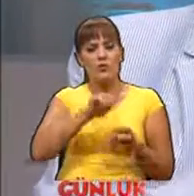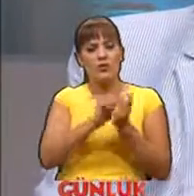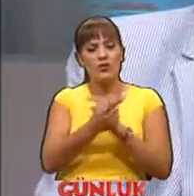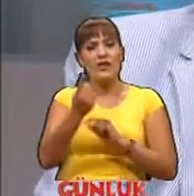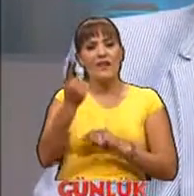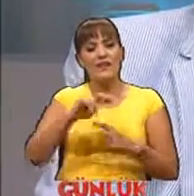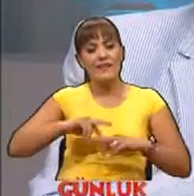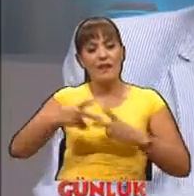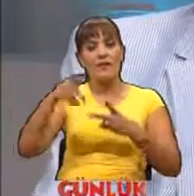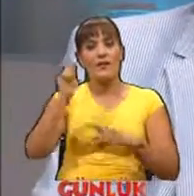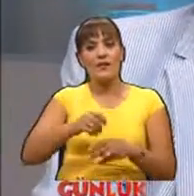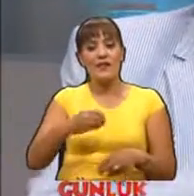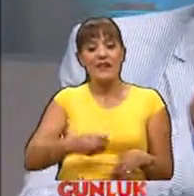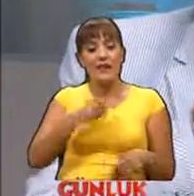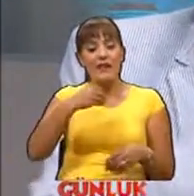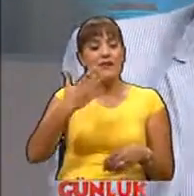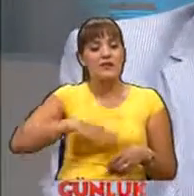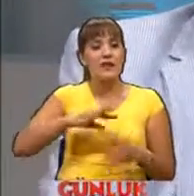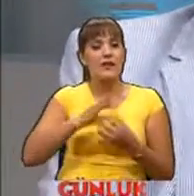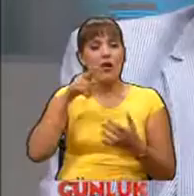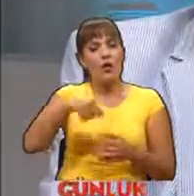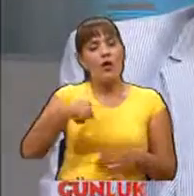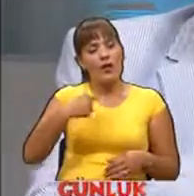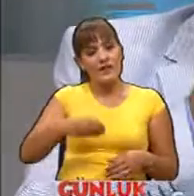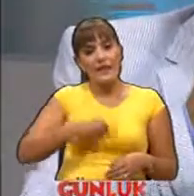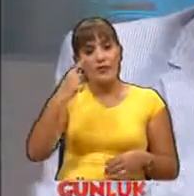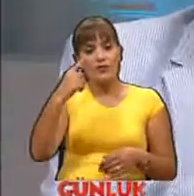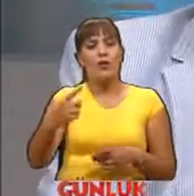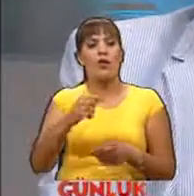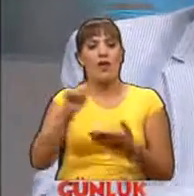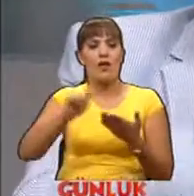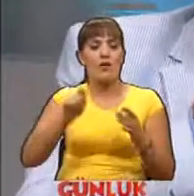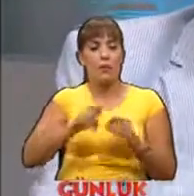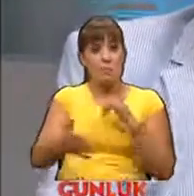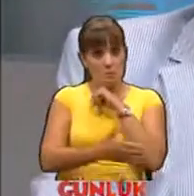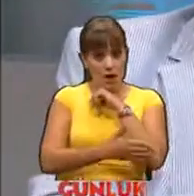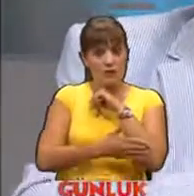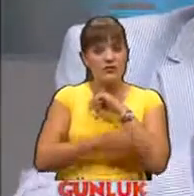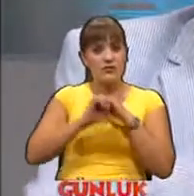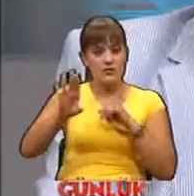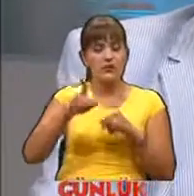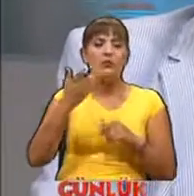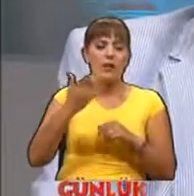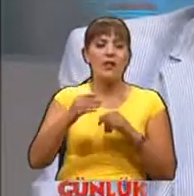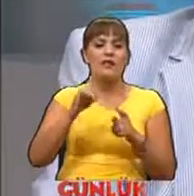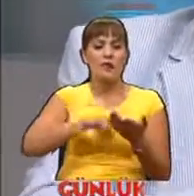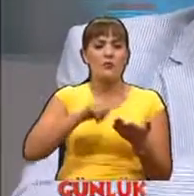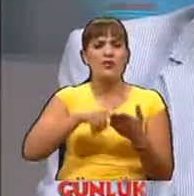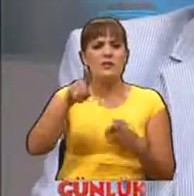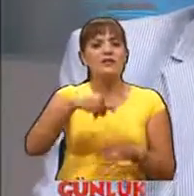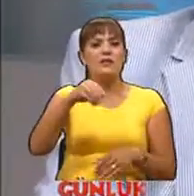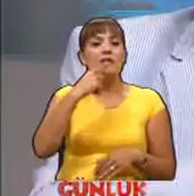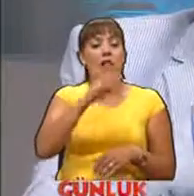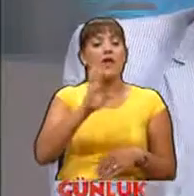tür devirleri yaparken niyetiniz neyse o niyetinizden hareket etsin. Bağış ise tapuda sizi yönlendirseler